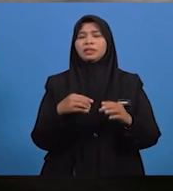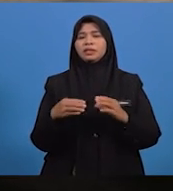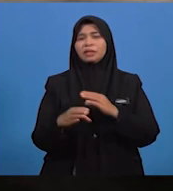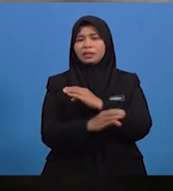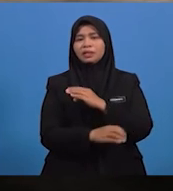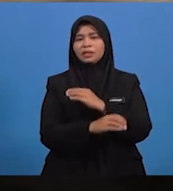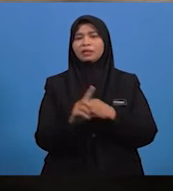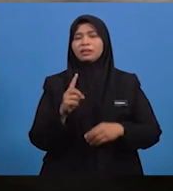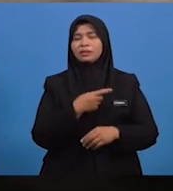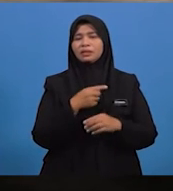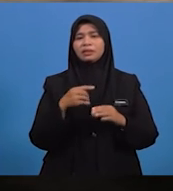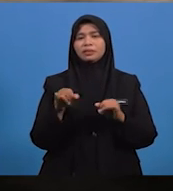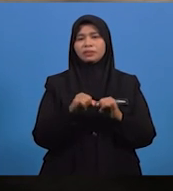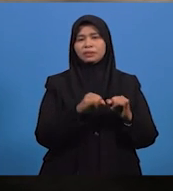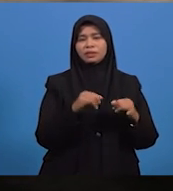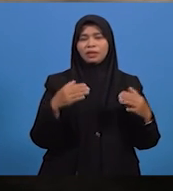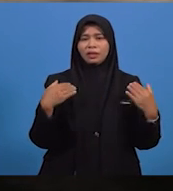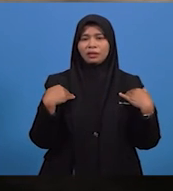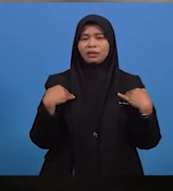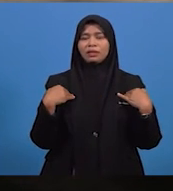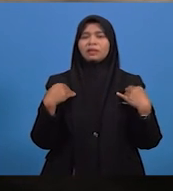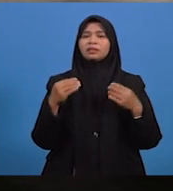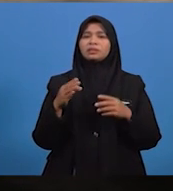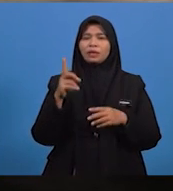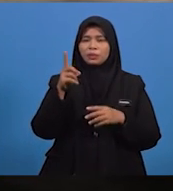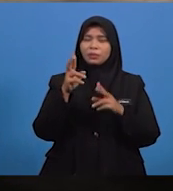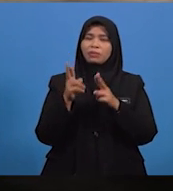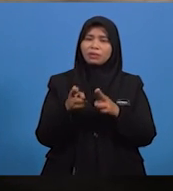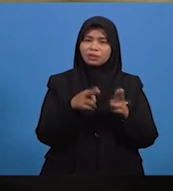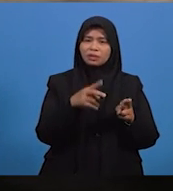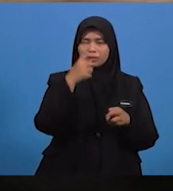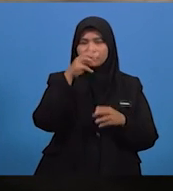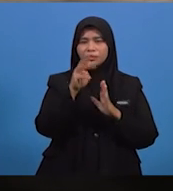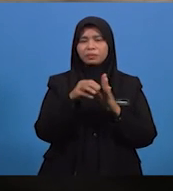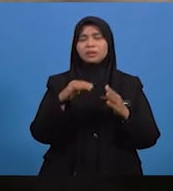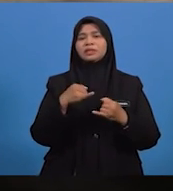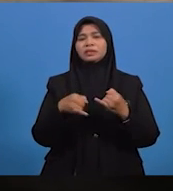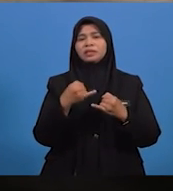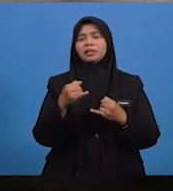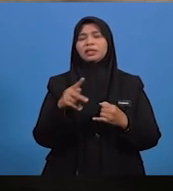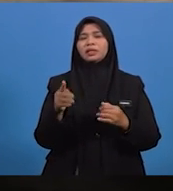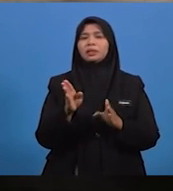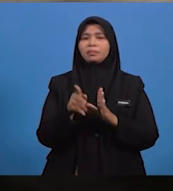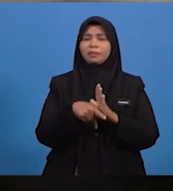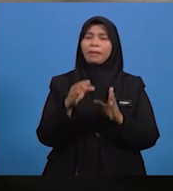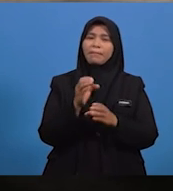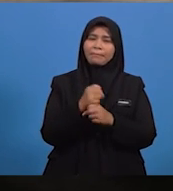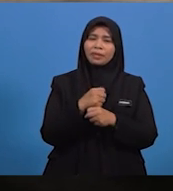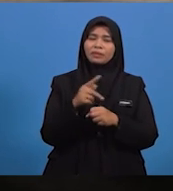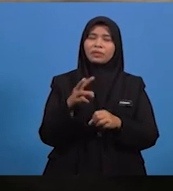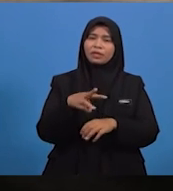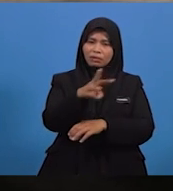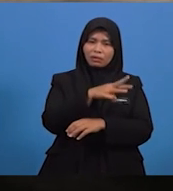merupakan sebahagian daripada rancangan menjayakan pembentukan kawasan